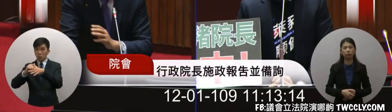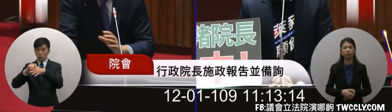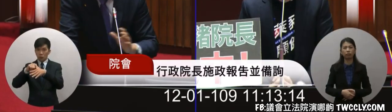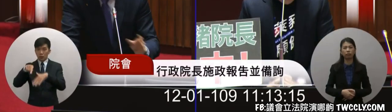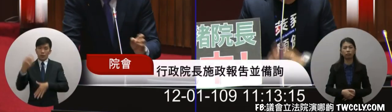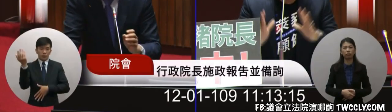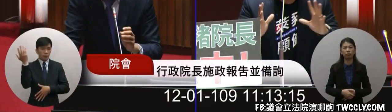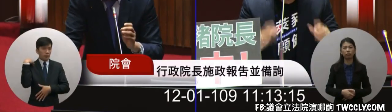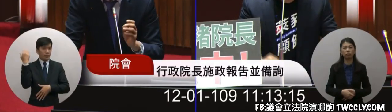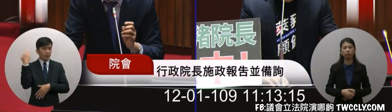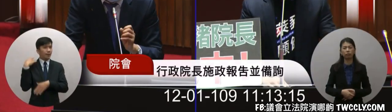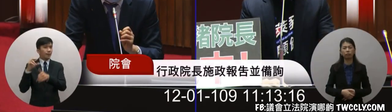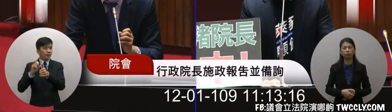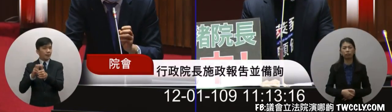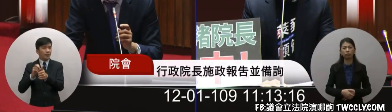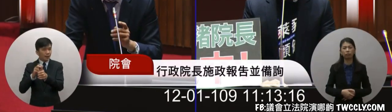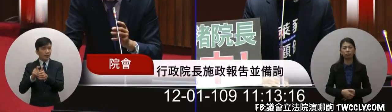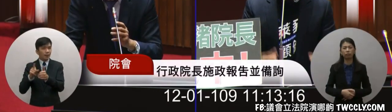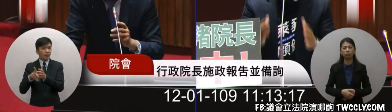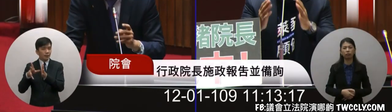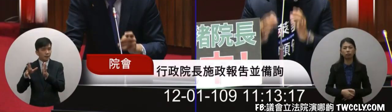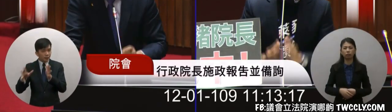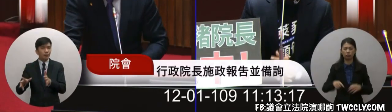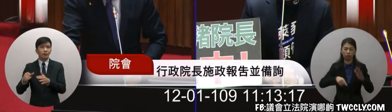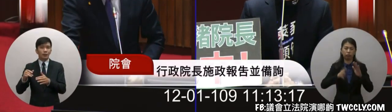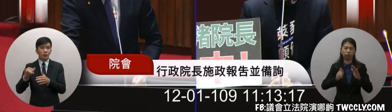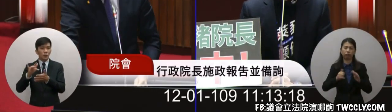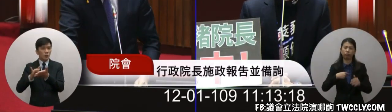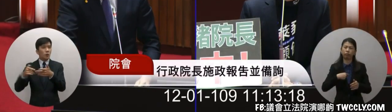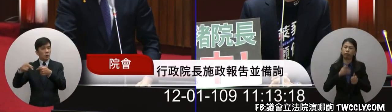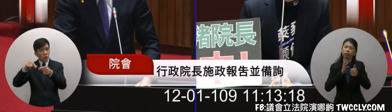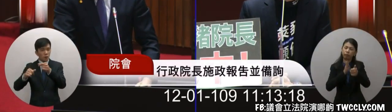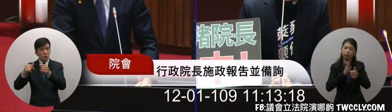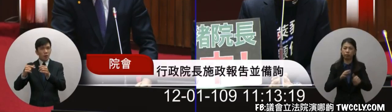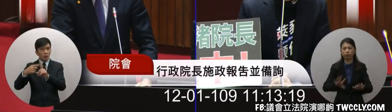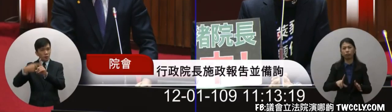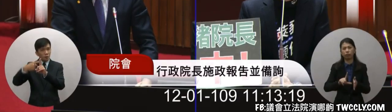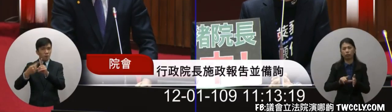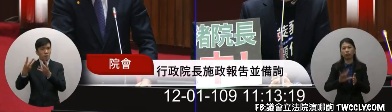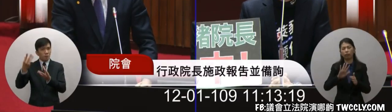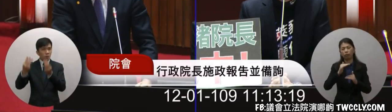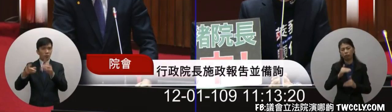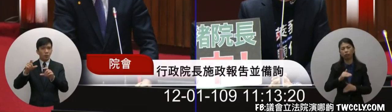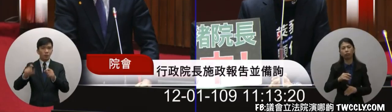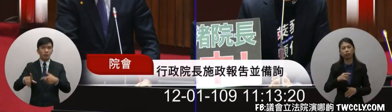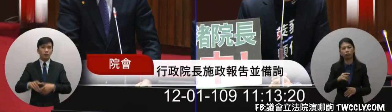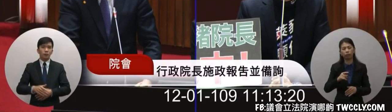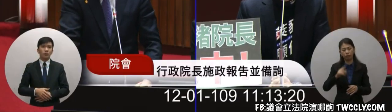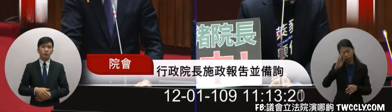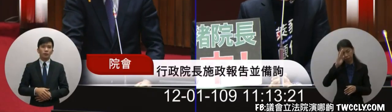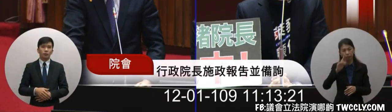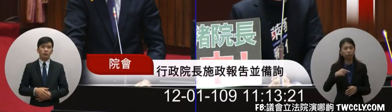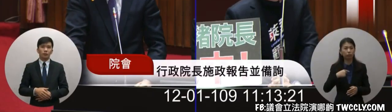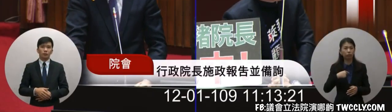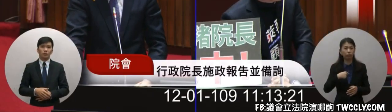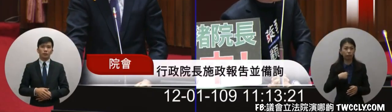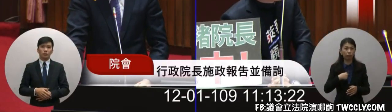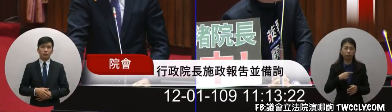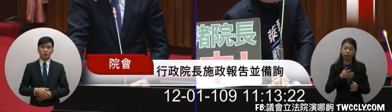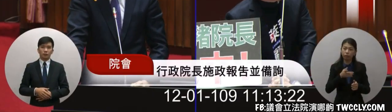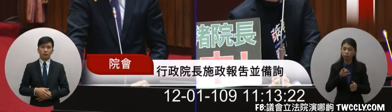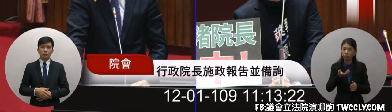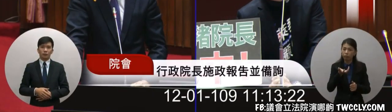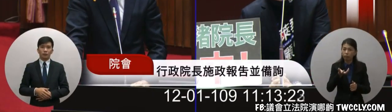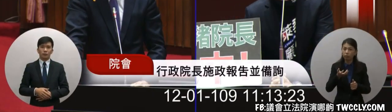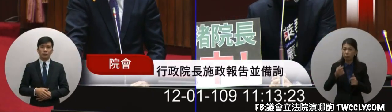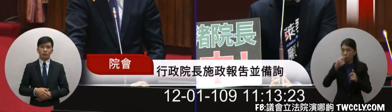阵。莱克多巴胺是不一样的。 院长，我再请教、院长，因为时间有限、比较抱歉、院长，都假例有回答蒋